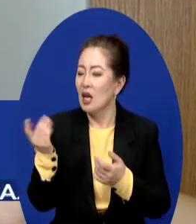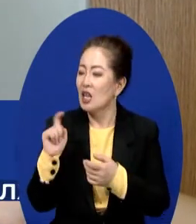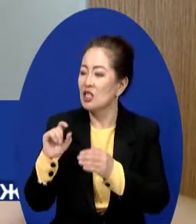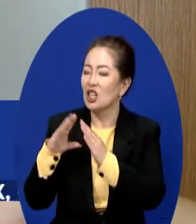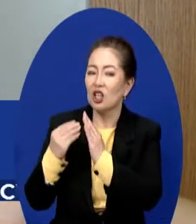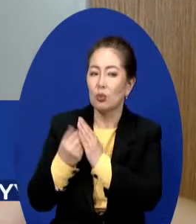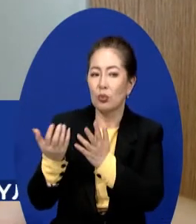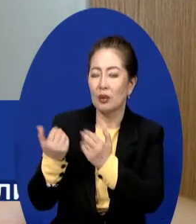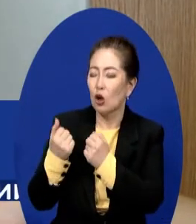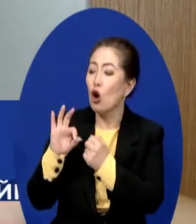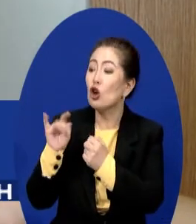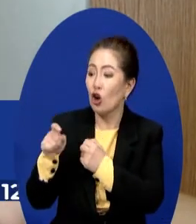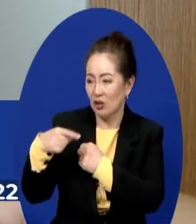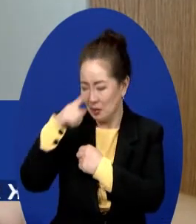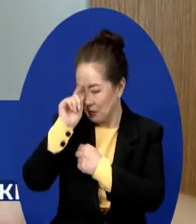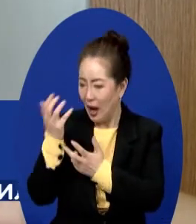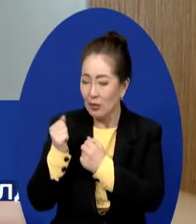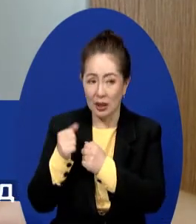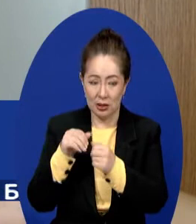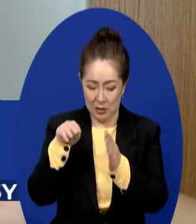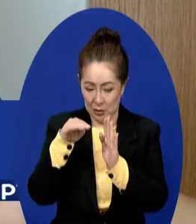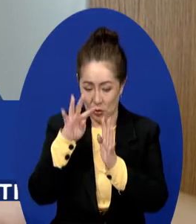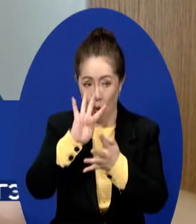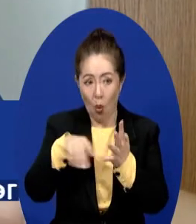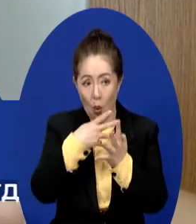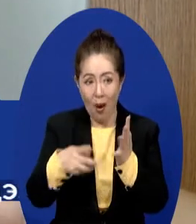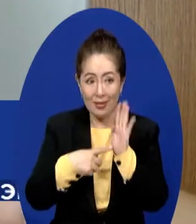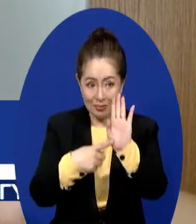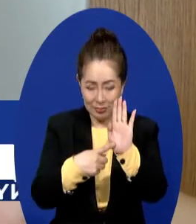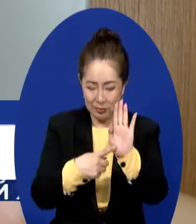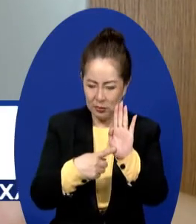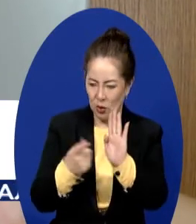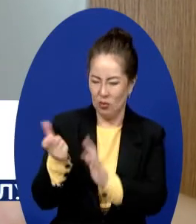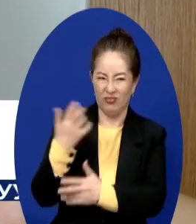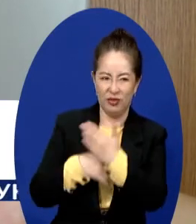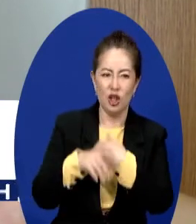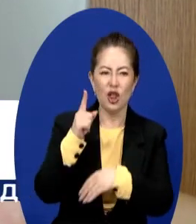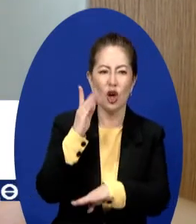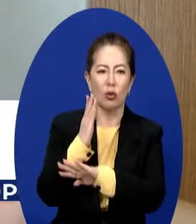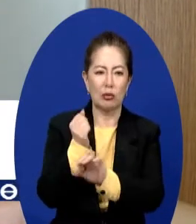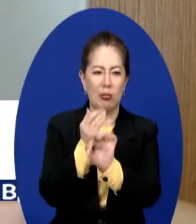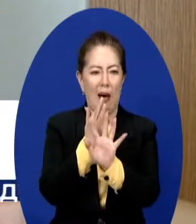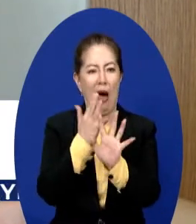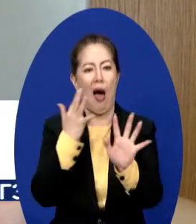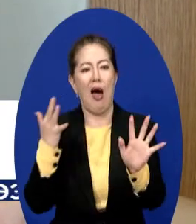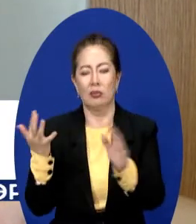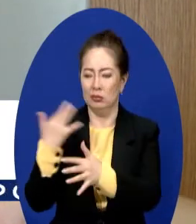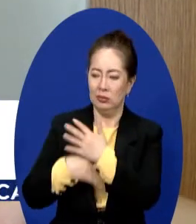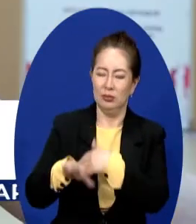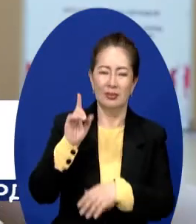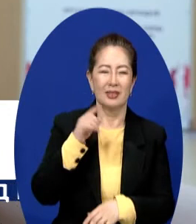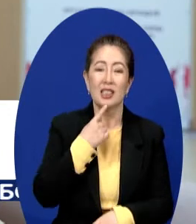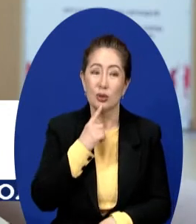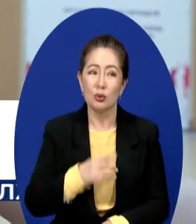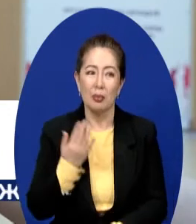график гарч байгаа. Тэрнийхээ дагуу иргэд ирж үзүүлэн тэгэхгүй бол нэг өдөр бөө очор дугаар үсэл тэ энэ ачаал ихсэд байл бас хэцүү.